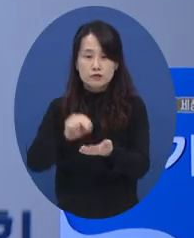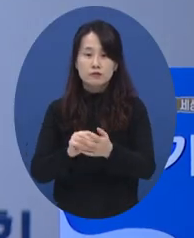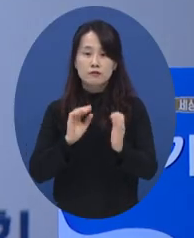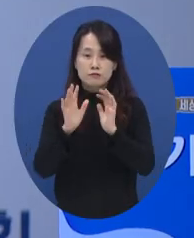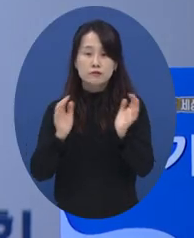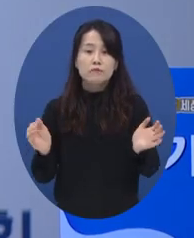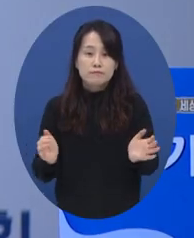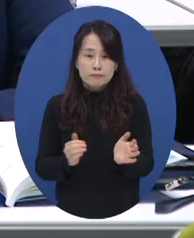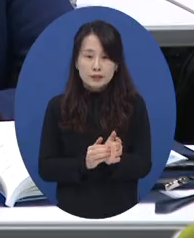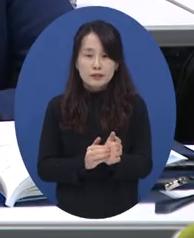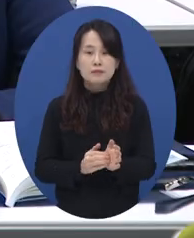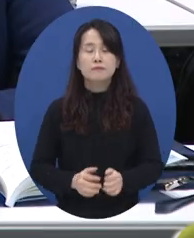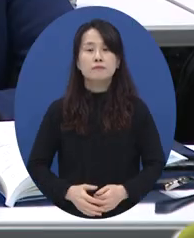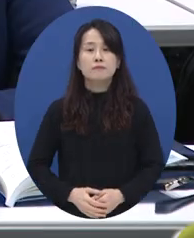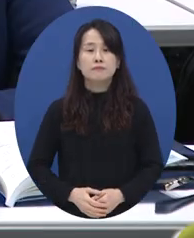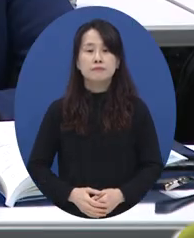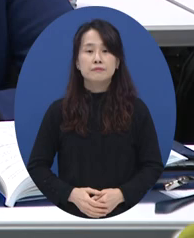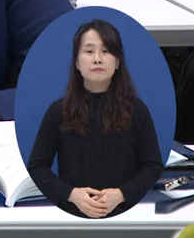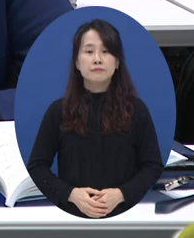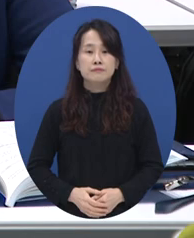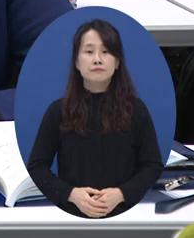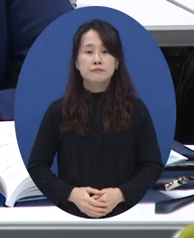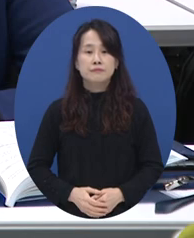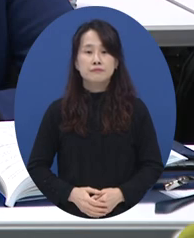실천 과제 등을 논의했습니다